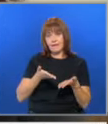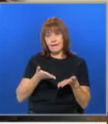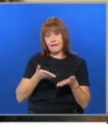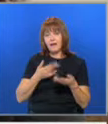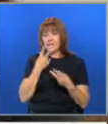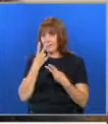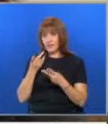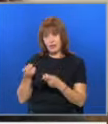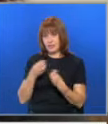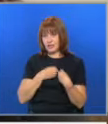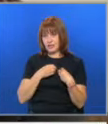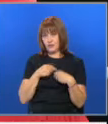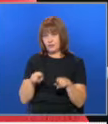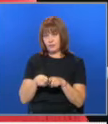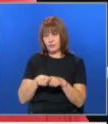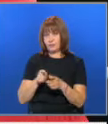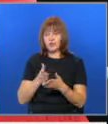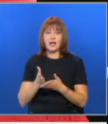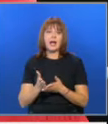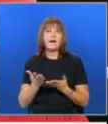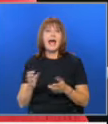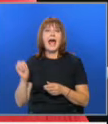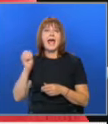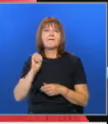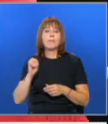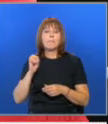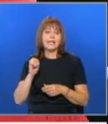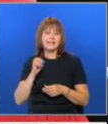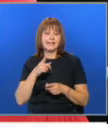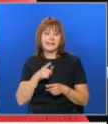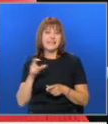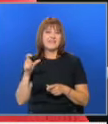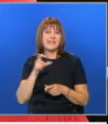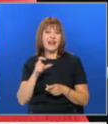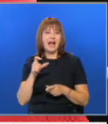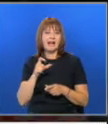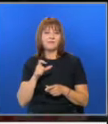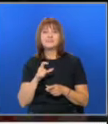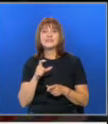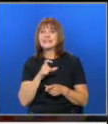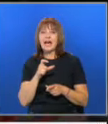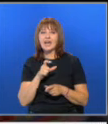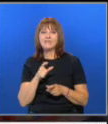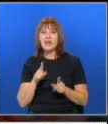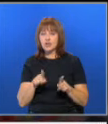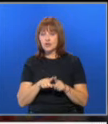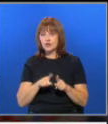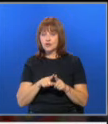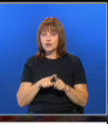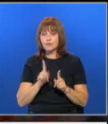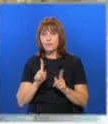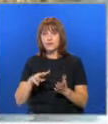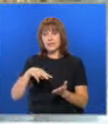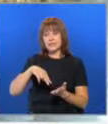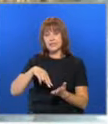Да видим дали ще се чувстват по същия начин. На европейската ни шампионка по бокс Светлана Станева най-вероятно също и предстои да се изправи срещу